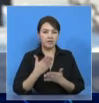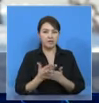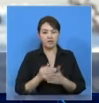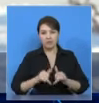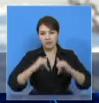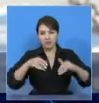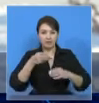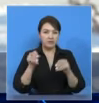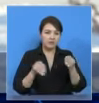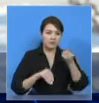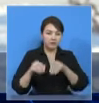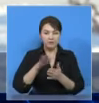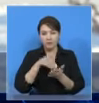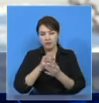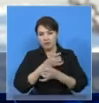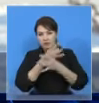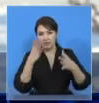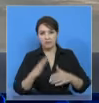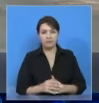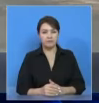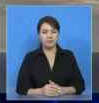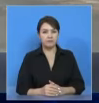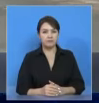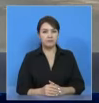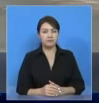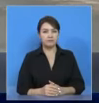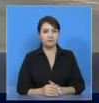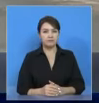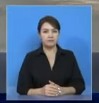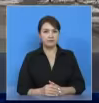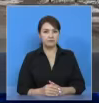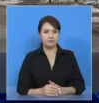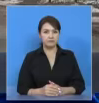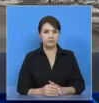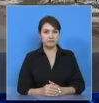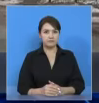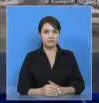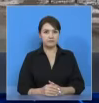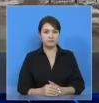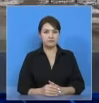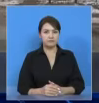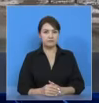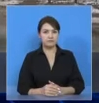развивать зерновые и масличные культуры один мир федотов сатана таргале и вами жан аманжолов телеканал актобе